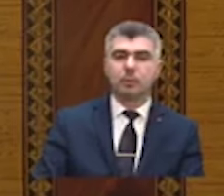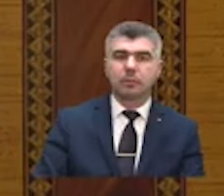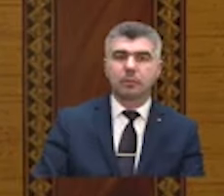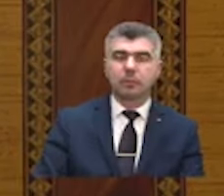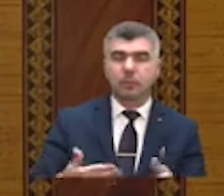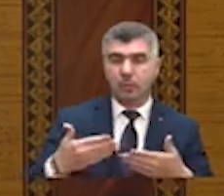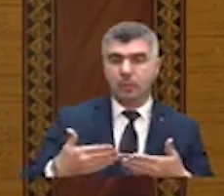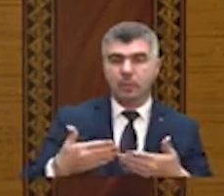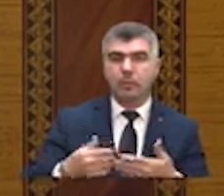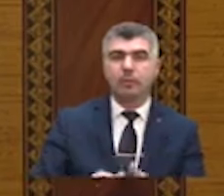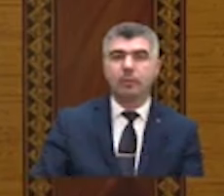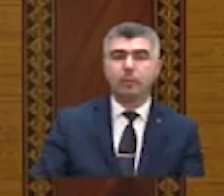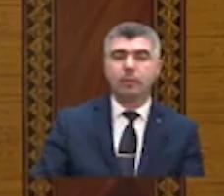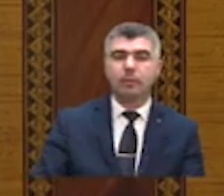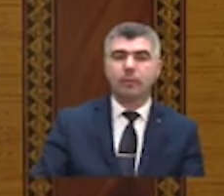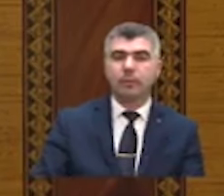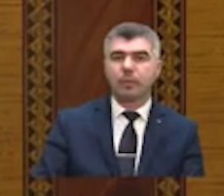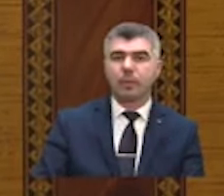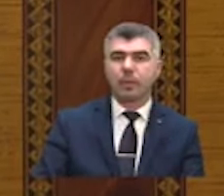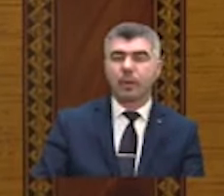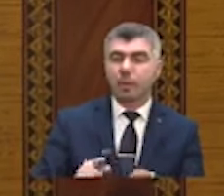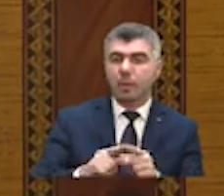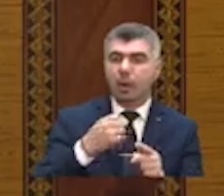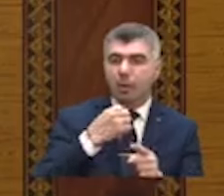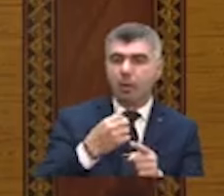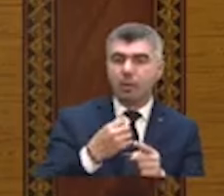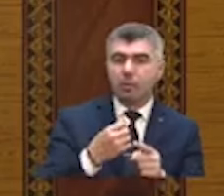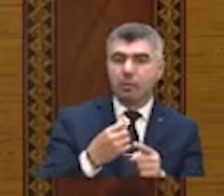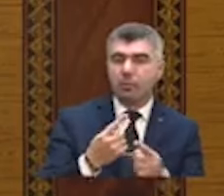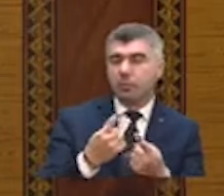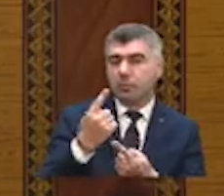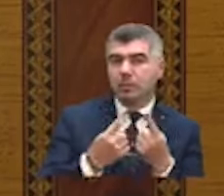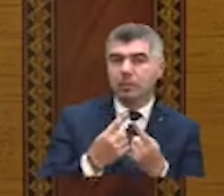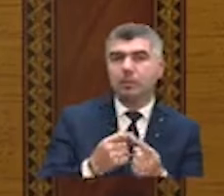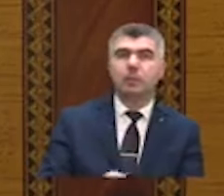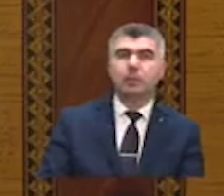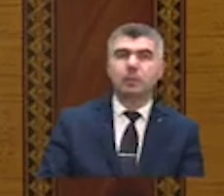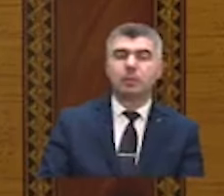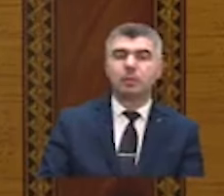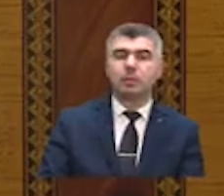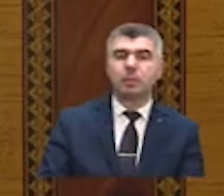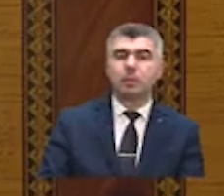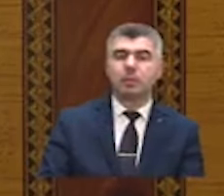الان تط هذاي يعني